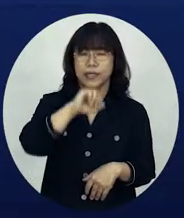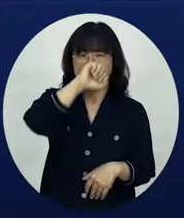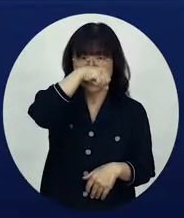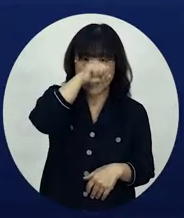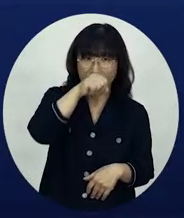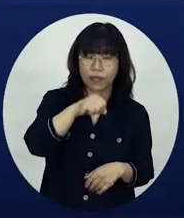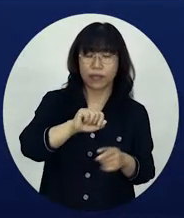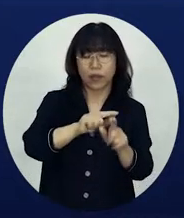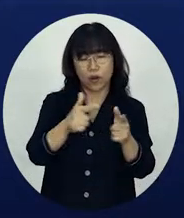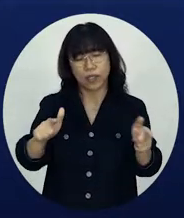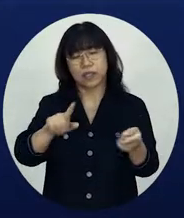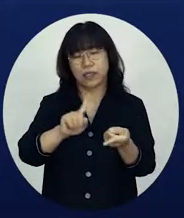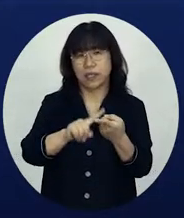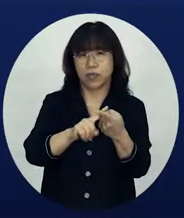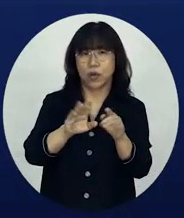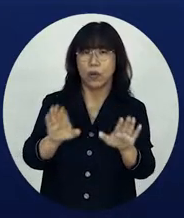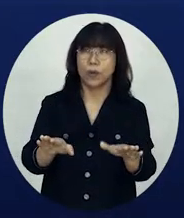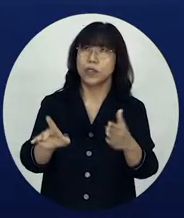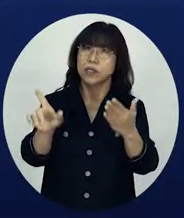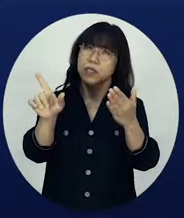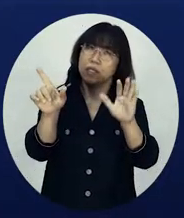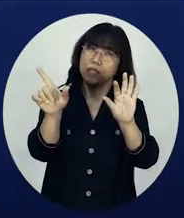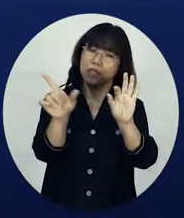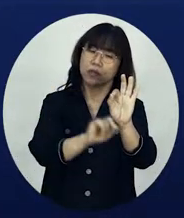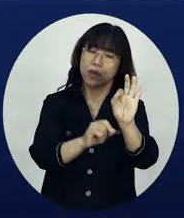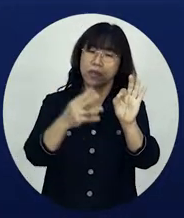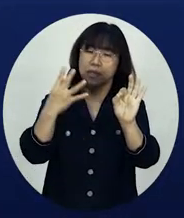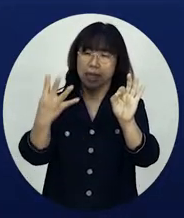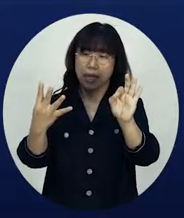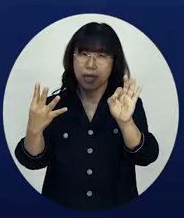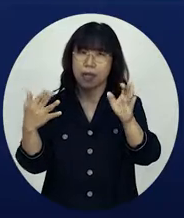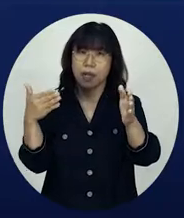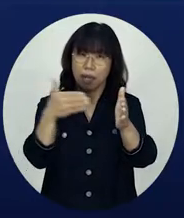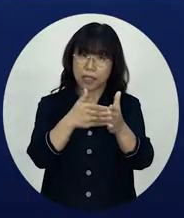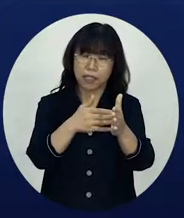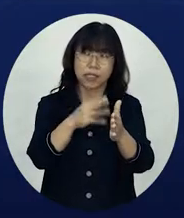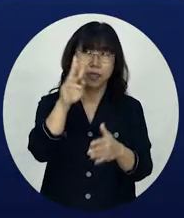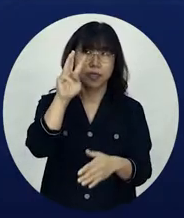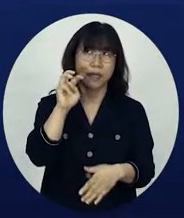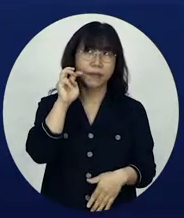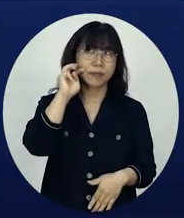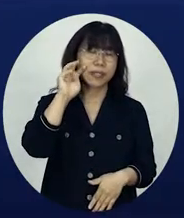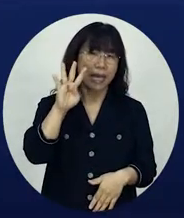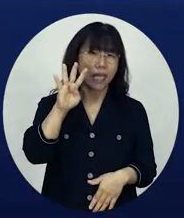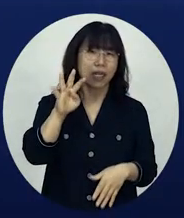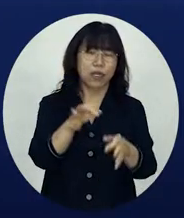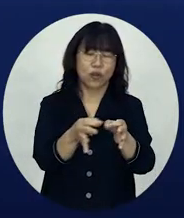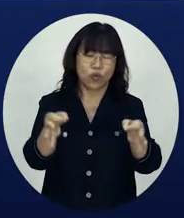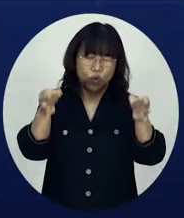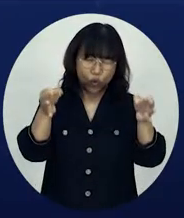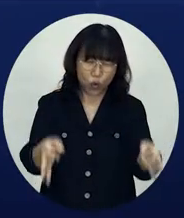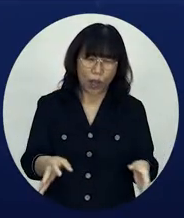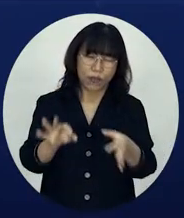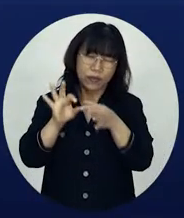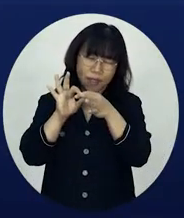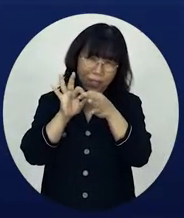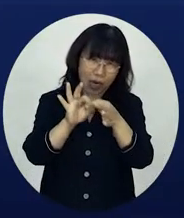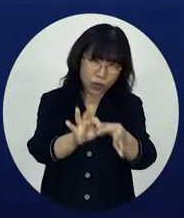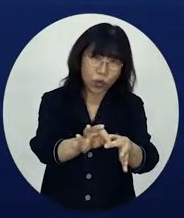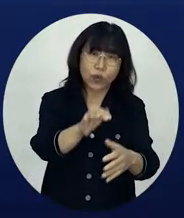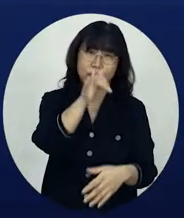예산안심사 등 다양한 일정으로 오늘 10월 4일까지 34일간의 대장정에